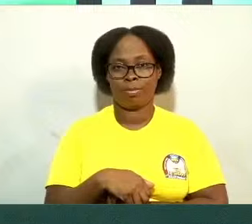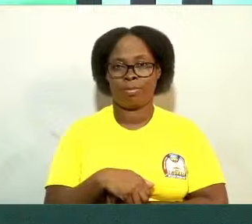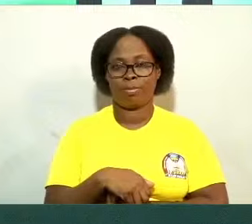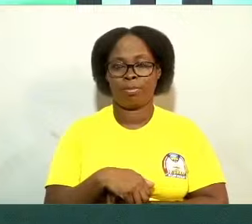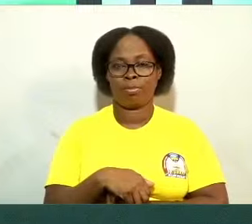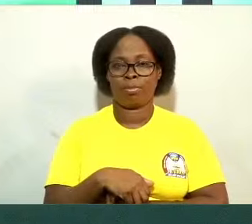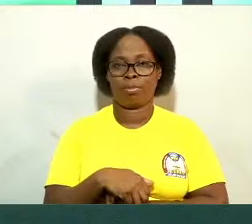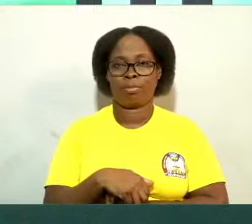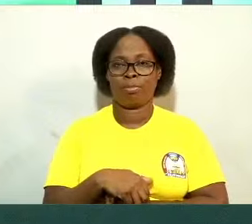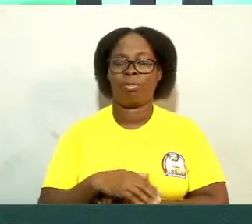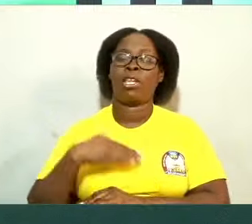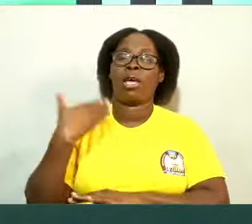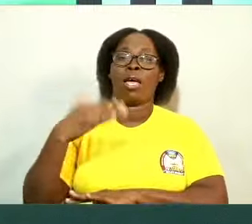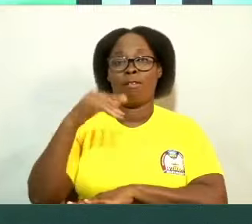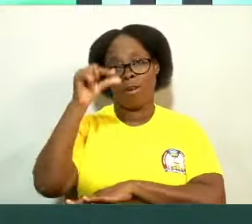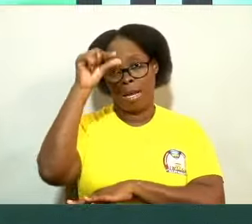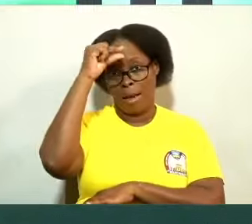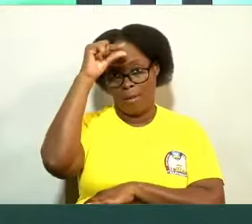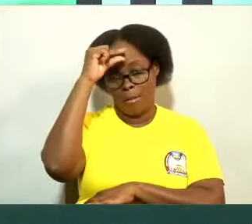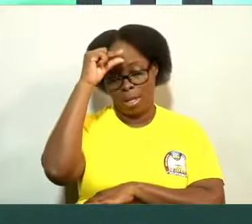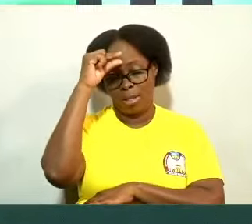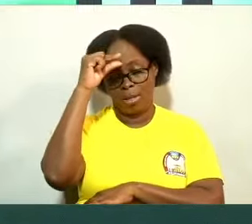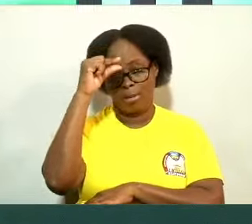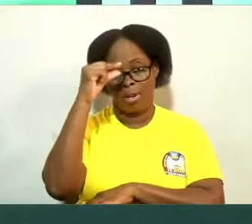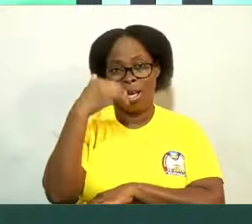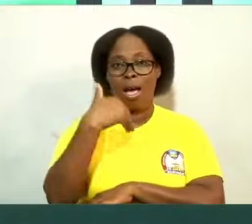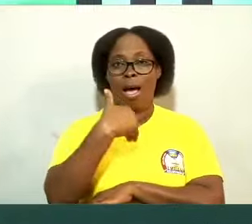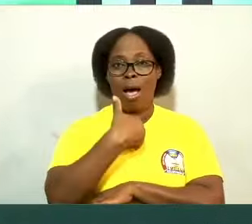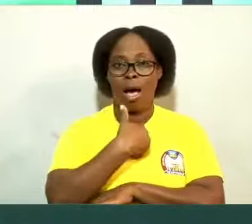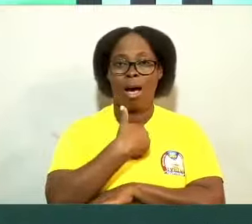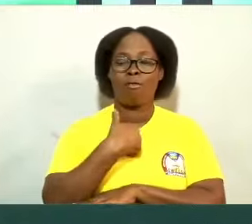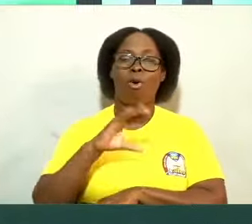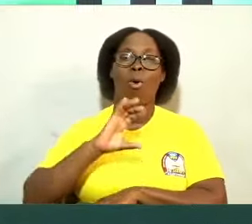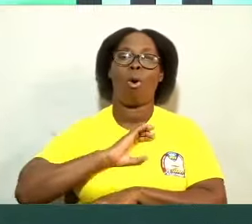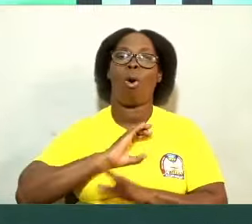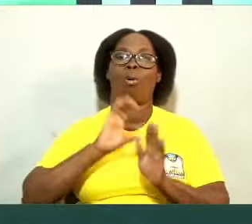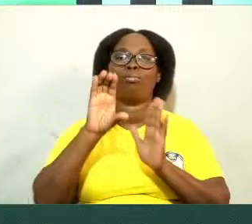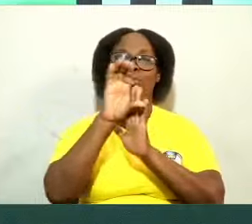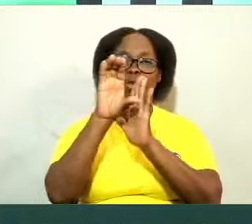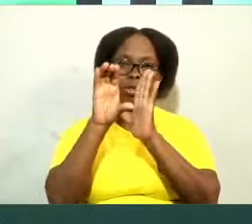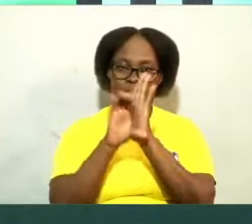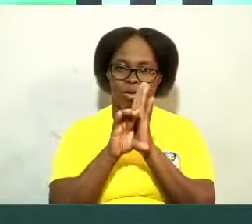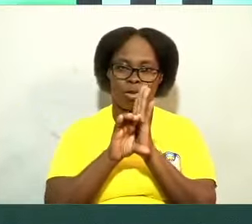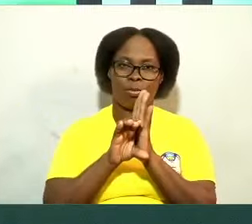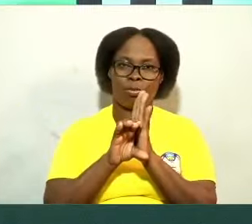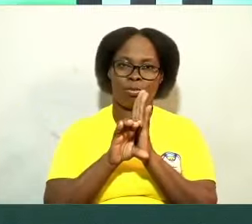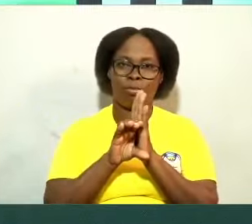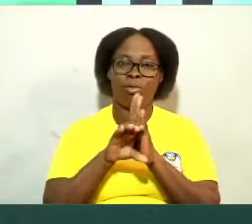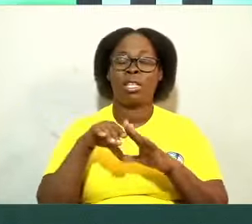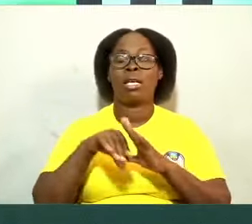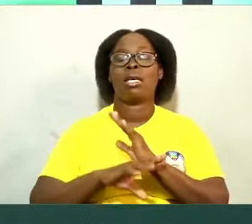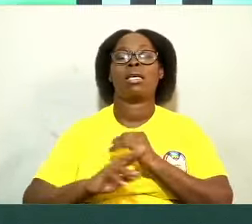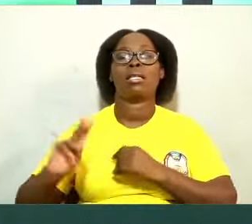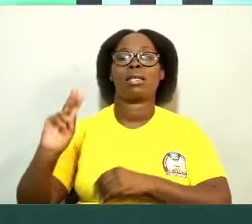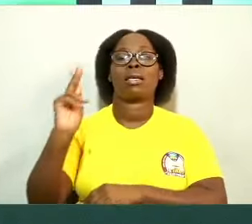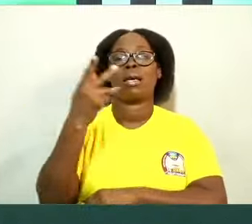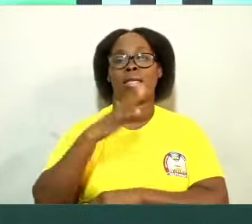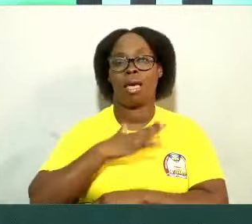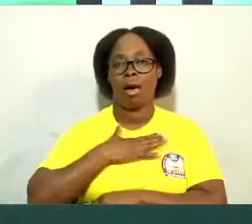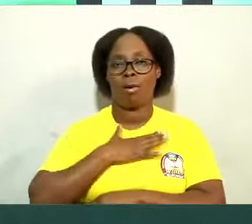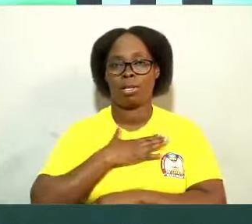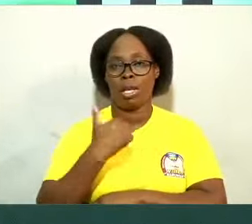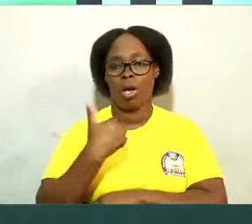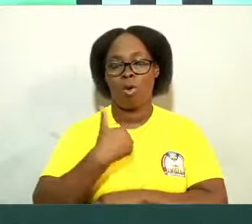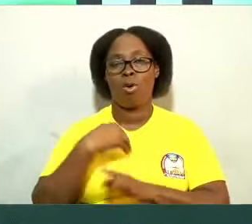Kila serikali ina kanuni, ina katiba yake. Katika nchi yetu ya Kenya,